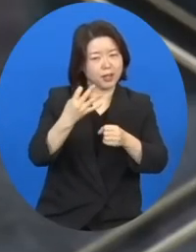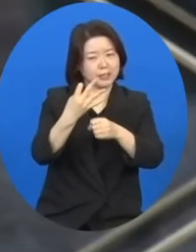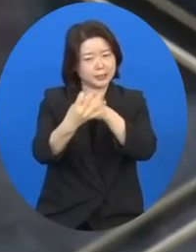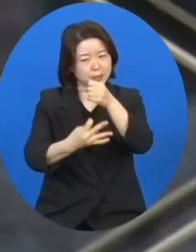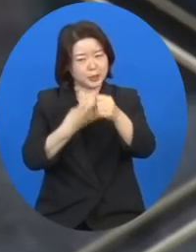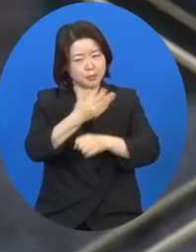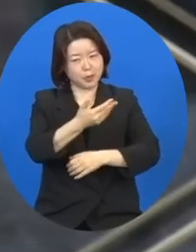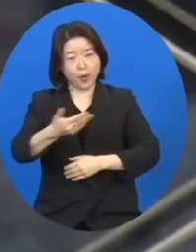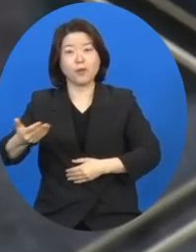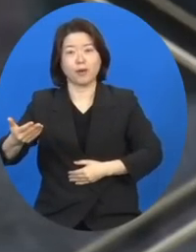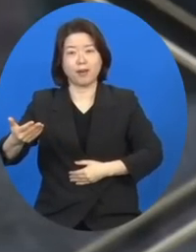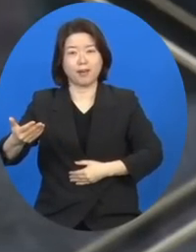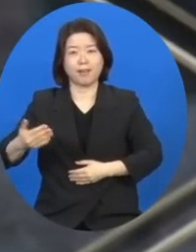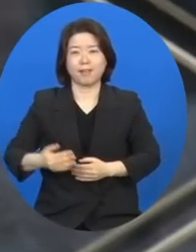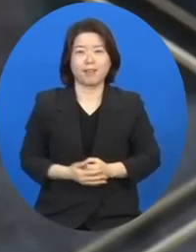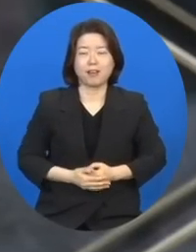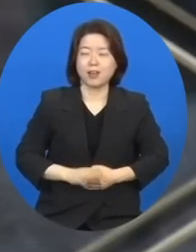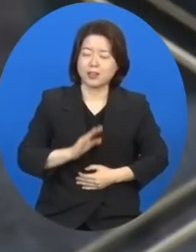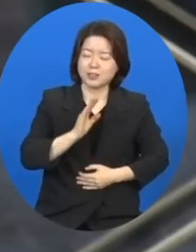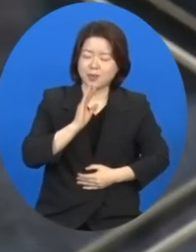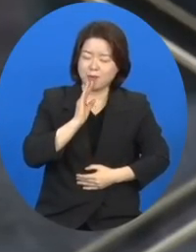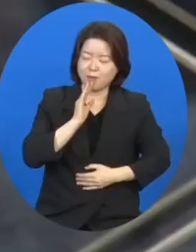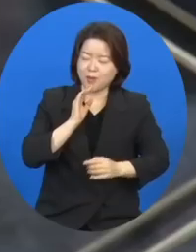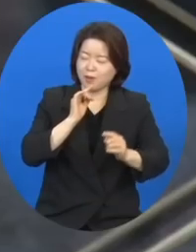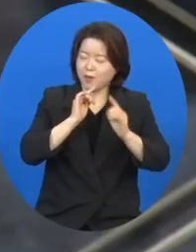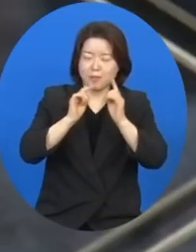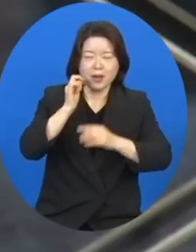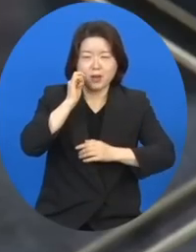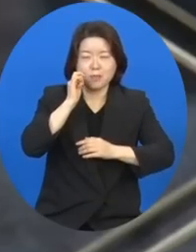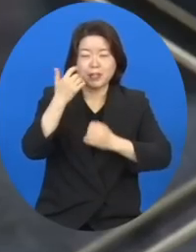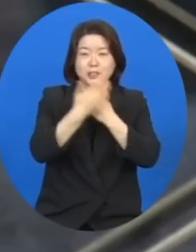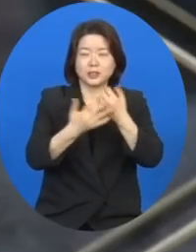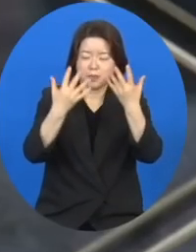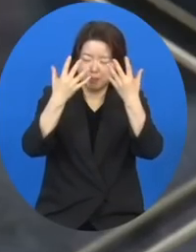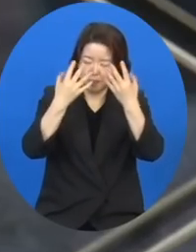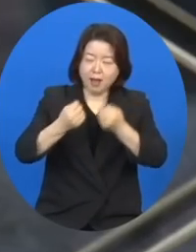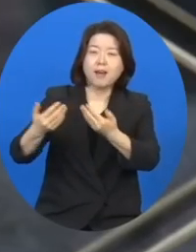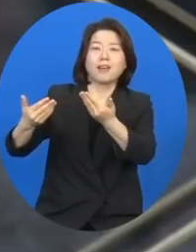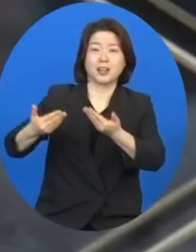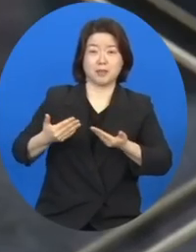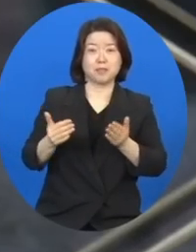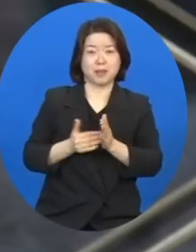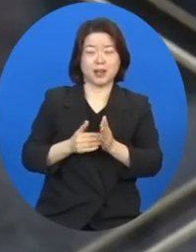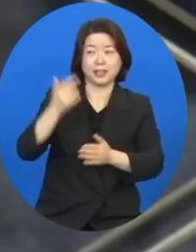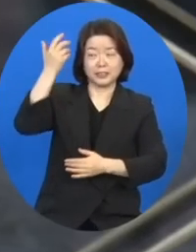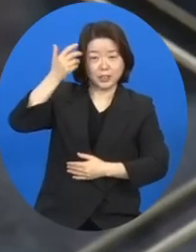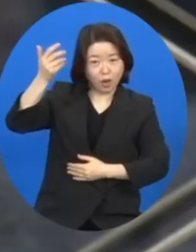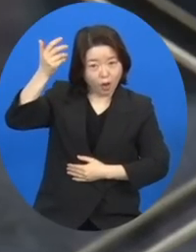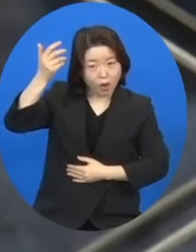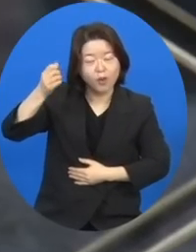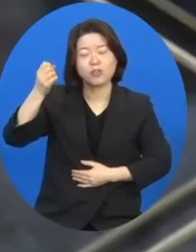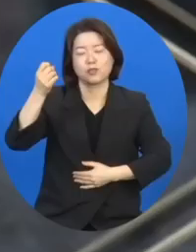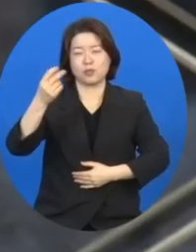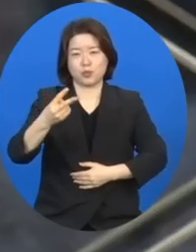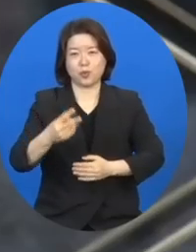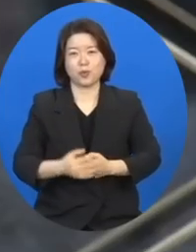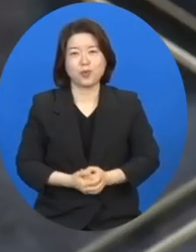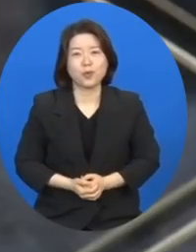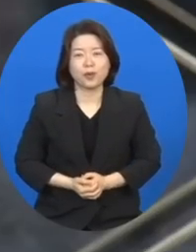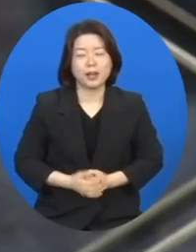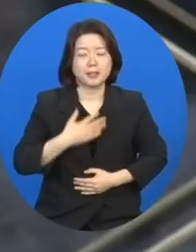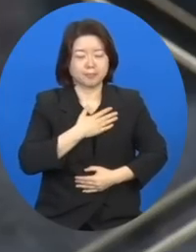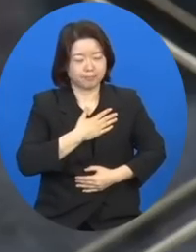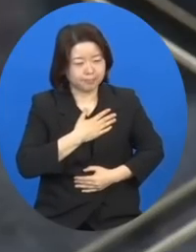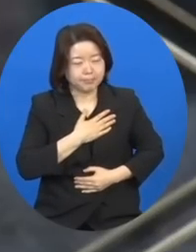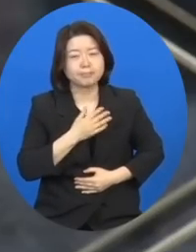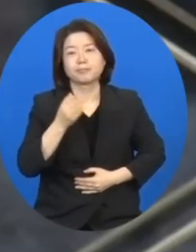흘렀어요. 이루 말할 수 없는 은혜를 너무 많이 받았습니다. 영적으로나 또한